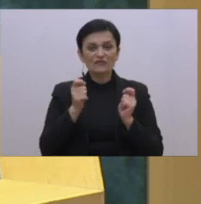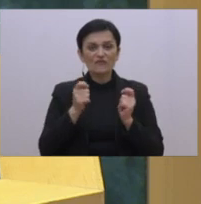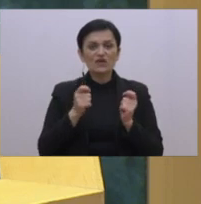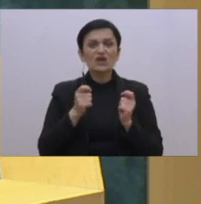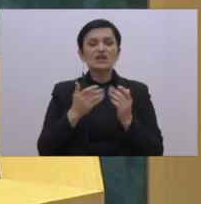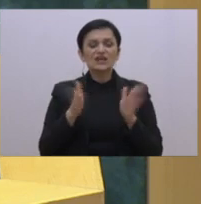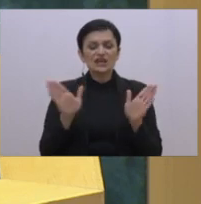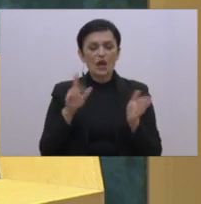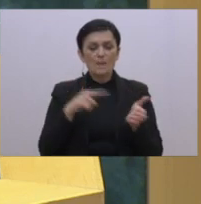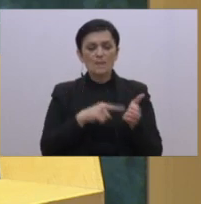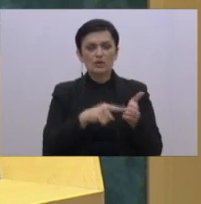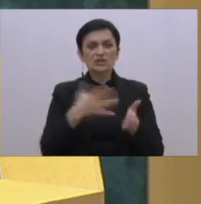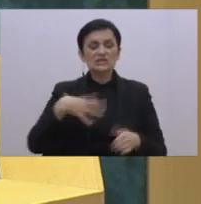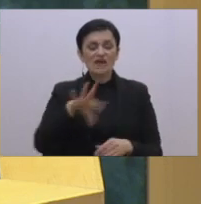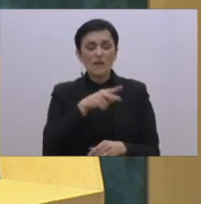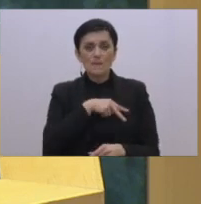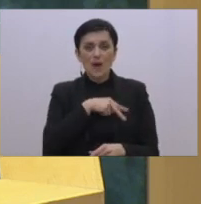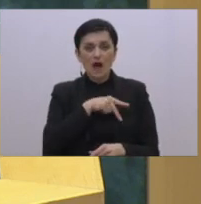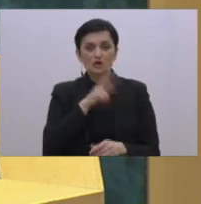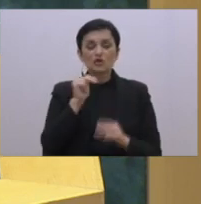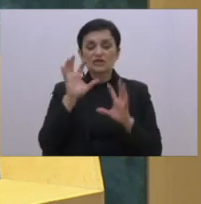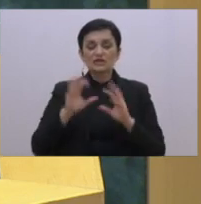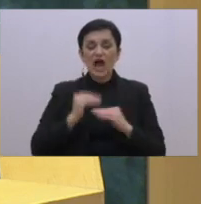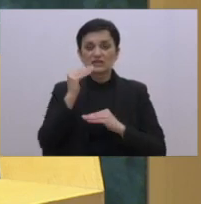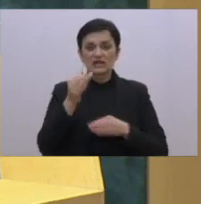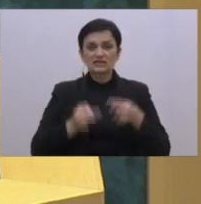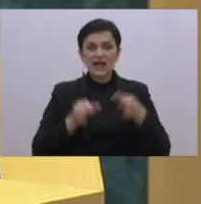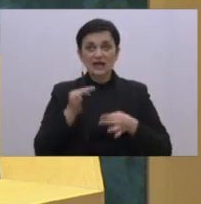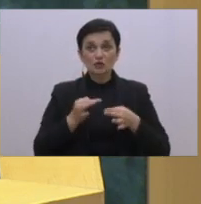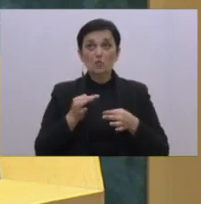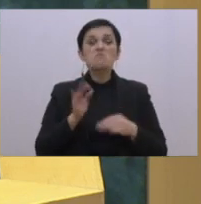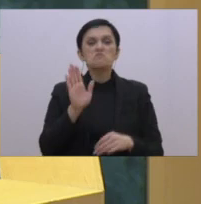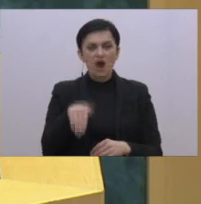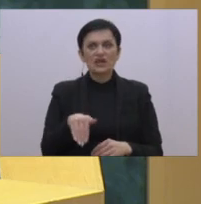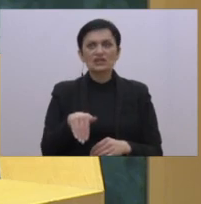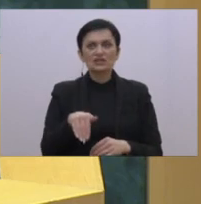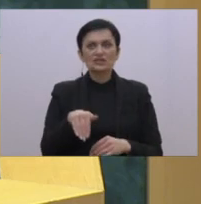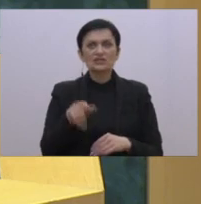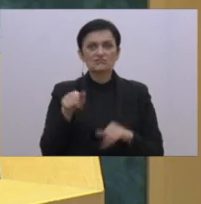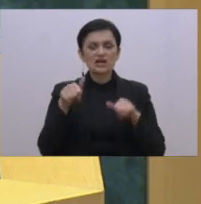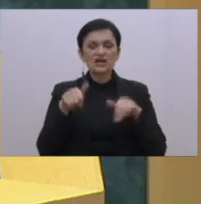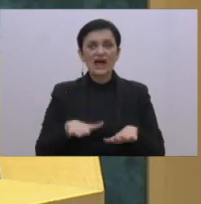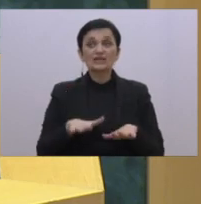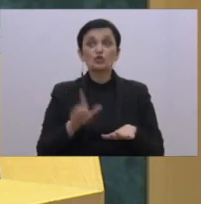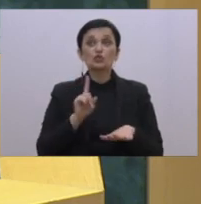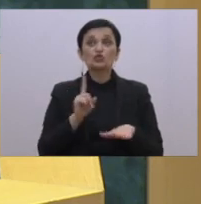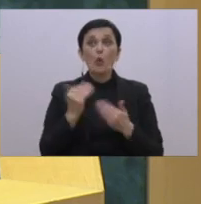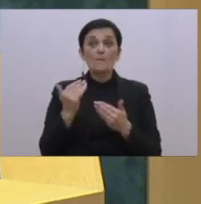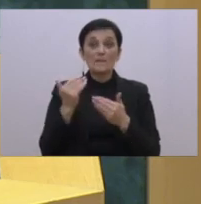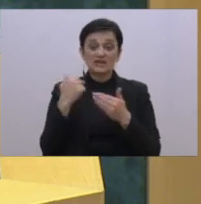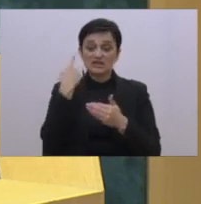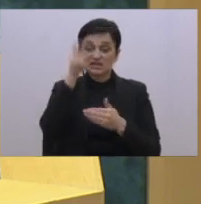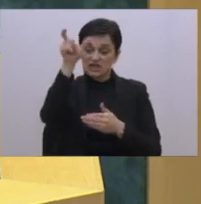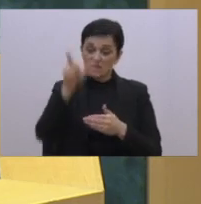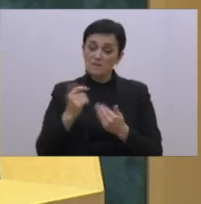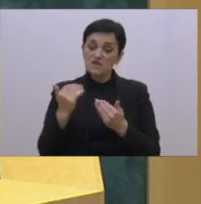ღიად მიუთითეს საქართველოს პარლამენტმა და საკონსტიტუციო სასამართლომ და მაინც მან გადაწყვიტა, რომ მისი პირადი